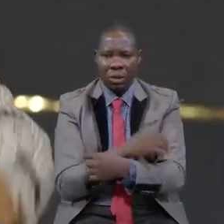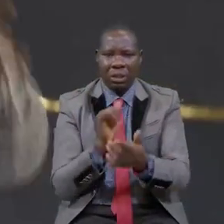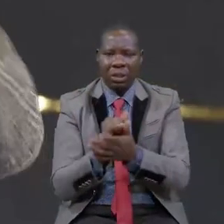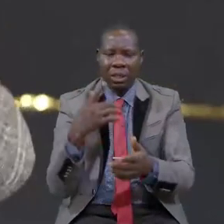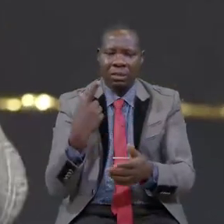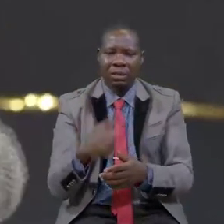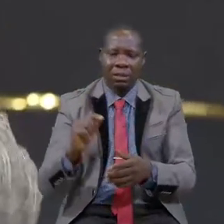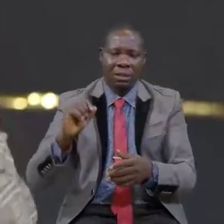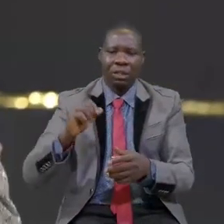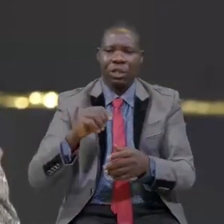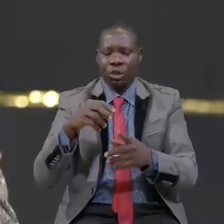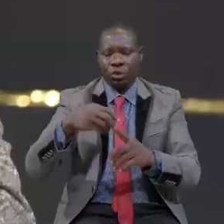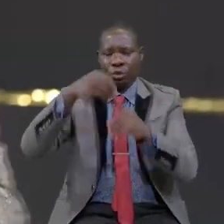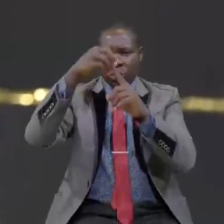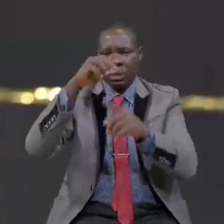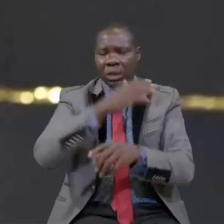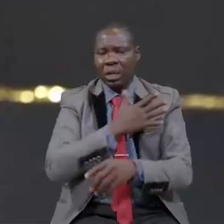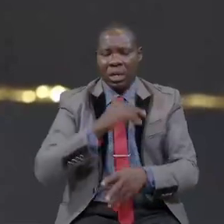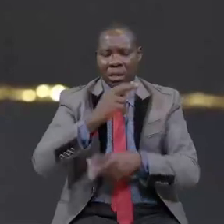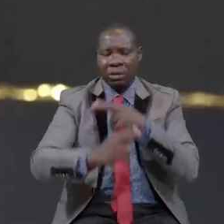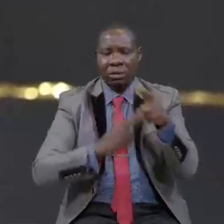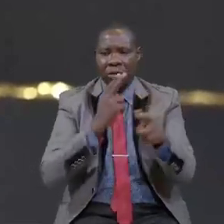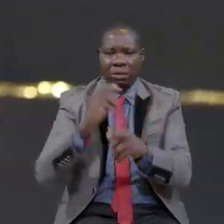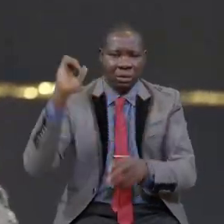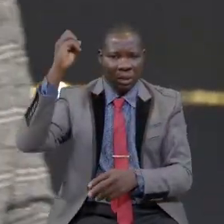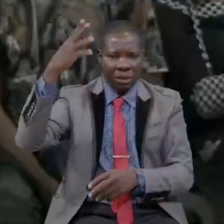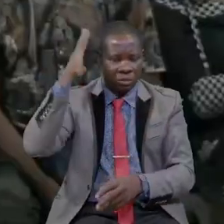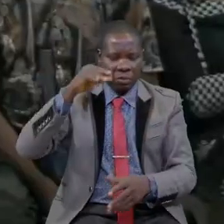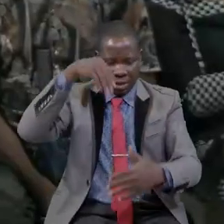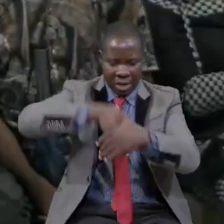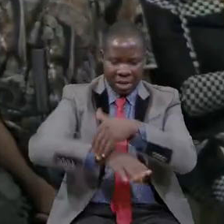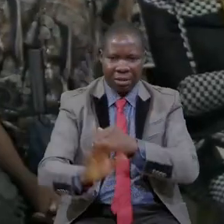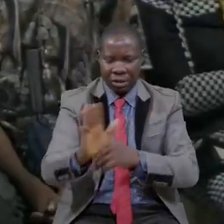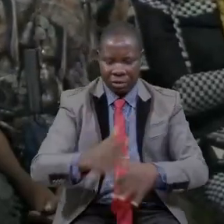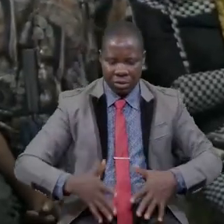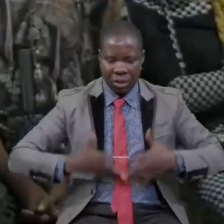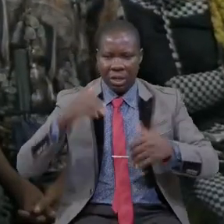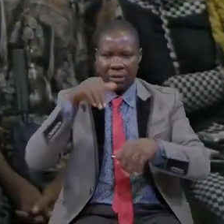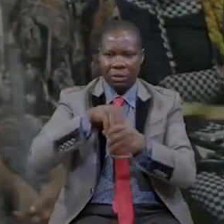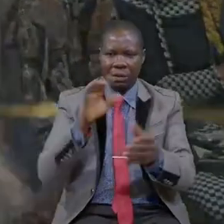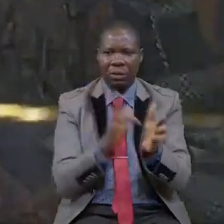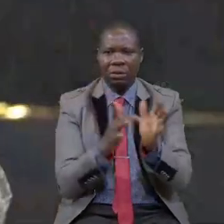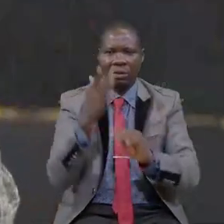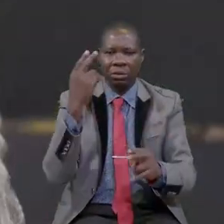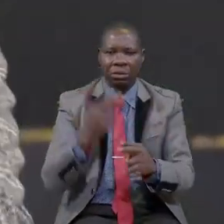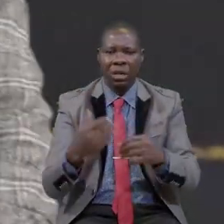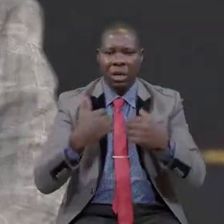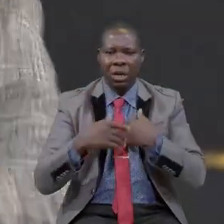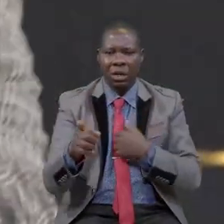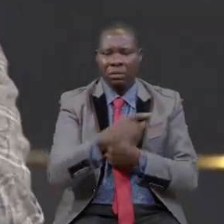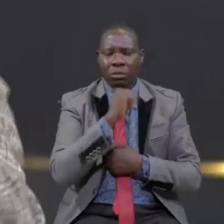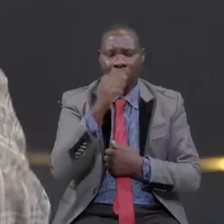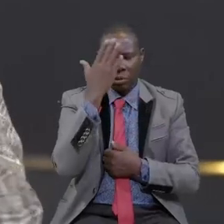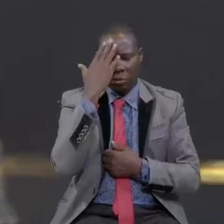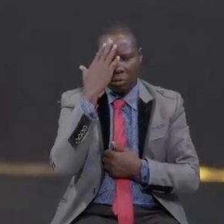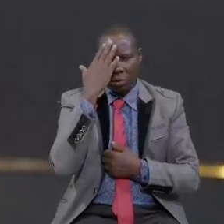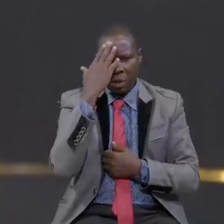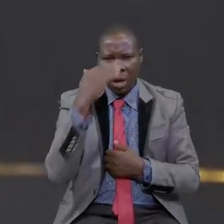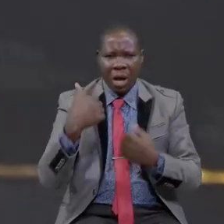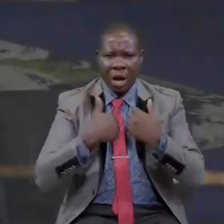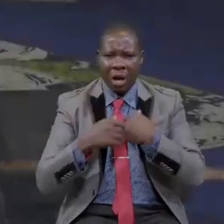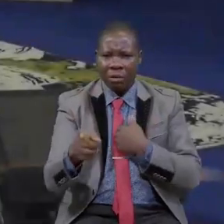unique et universelle va pénétrer ta vie au nom de Jésus. Ne le sais-tu pas? Ne